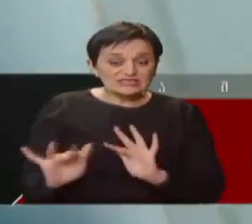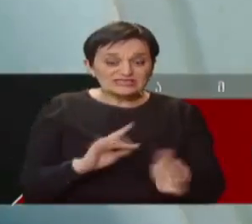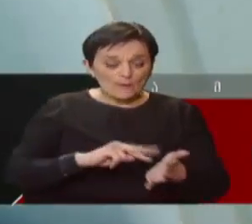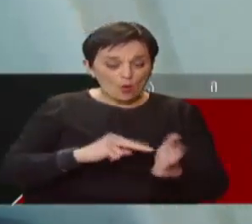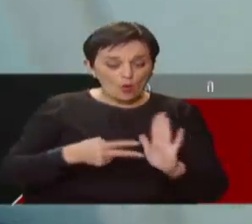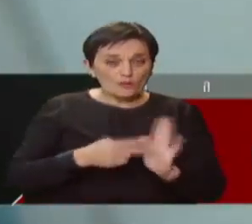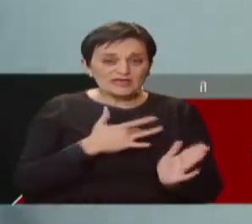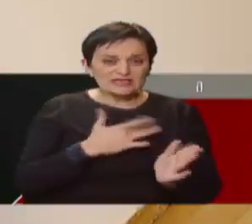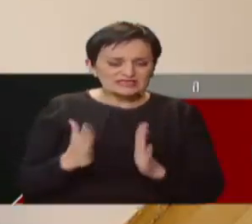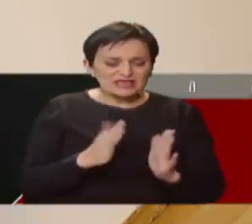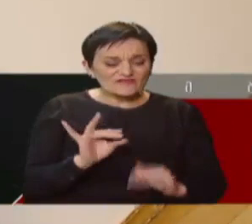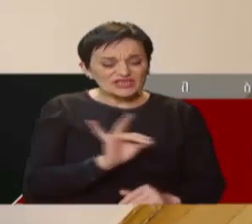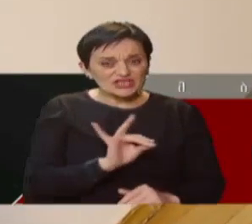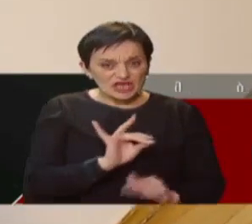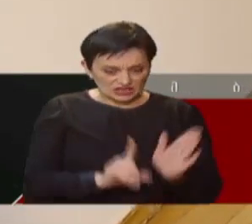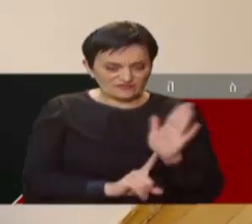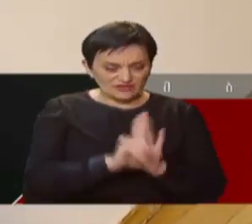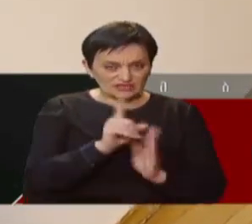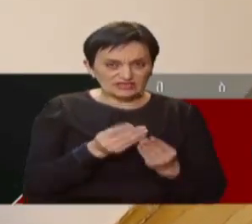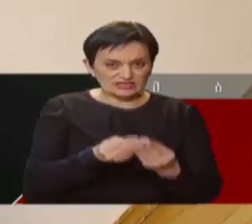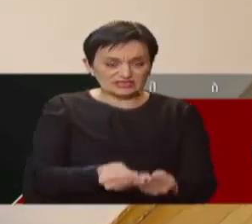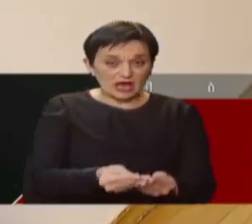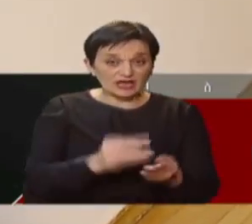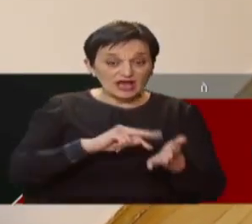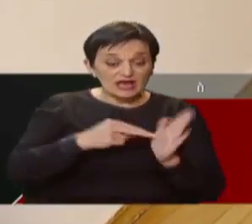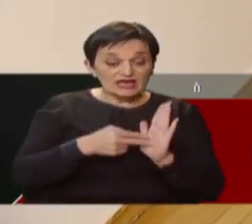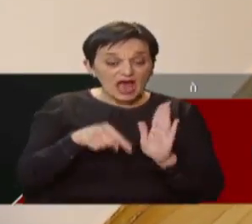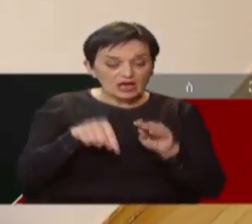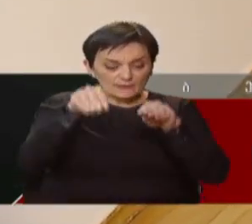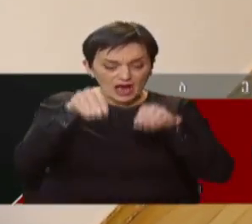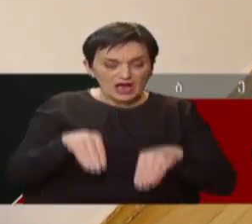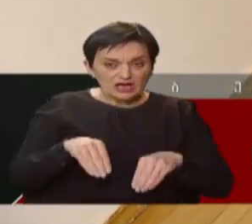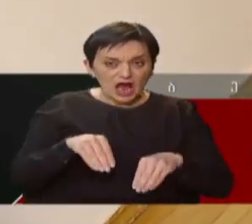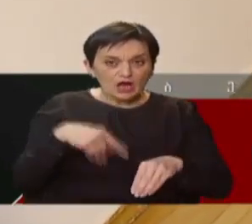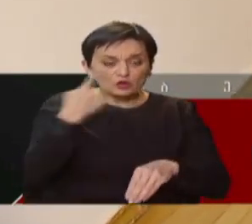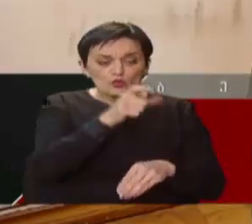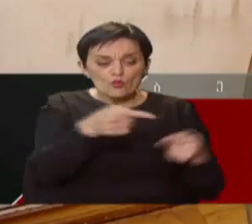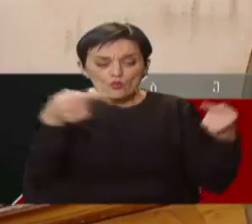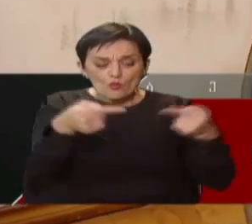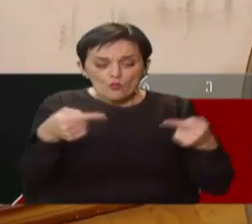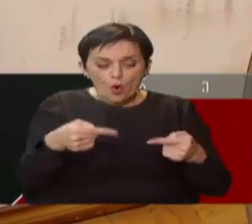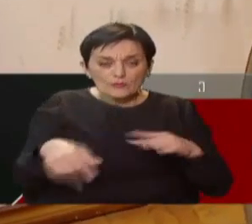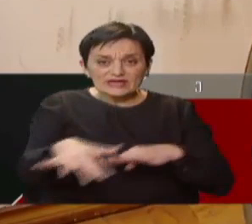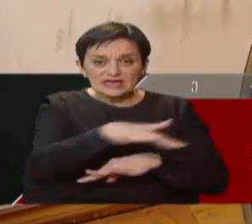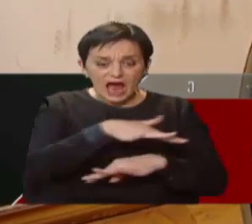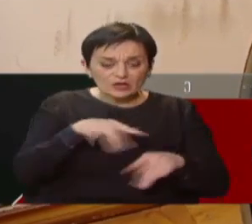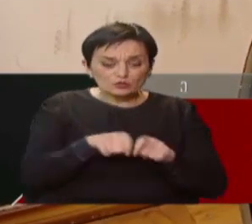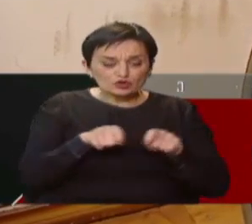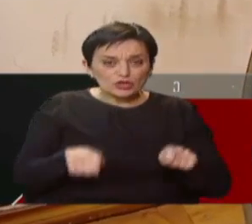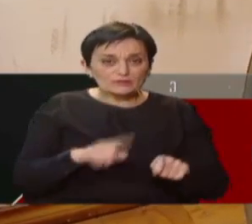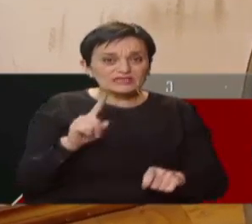გეგმას სავარაუდოდ იანვრის დასაწყისში წარადგენს. გეგმაში უნდა გაიწეროს ბენეფიციარებზე მორგებული გარემოს შექმნა, რაც